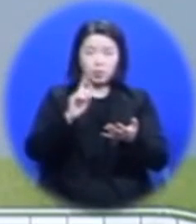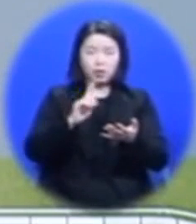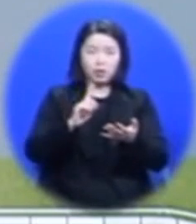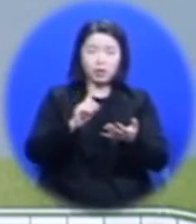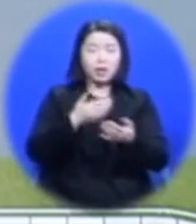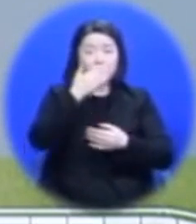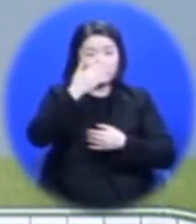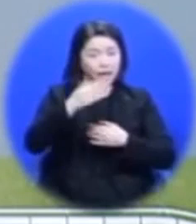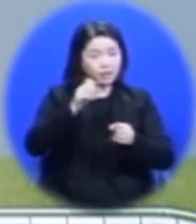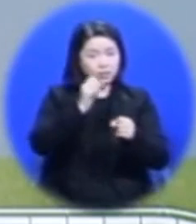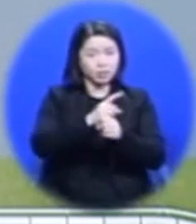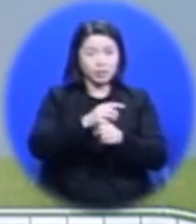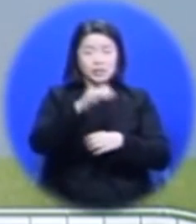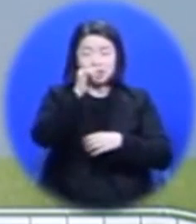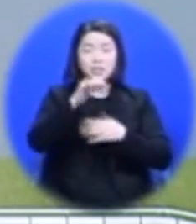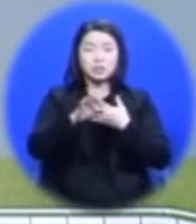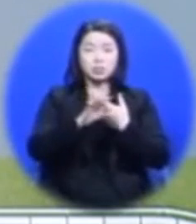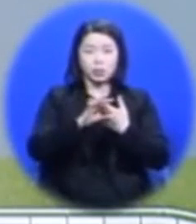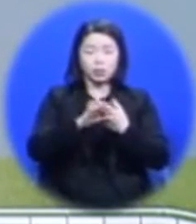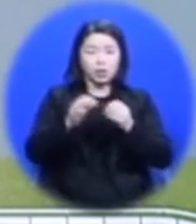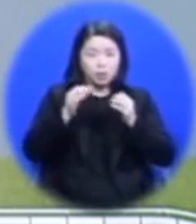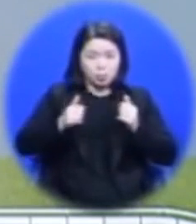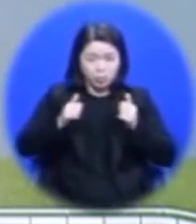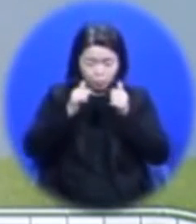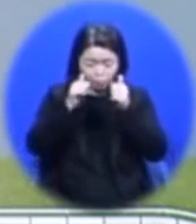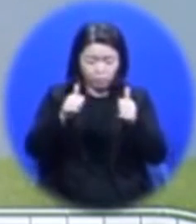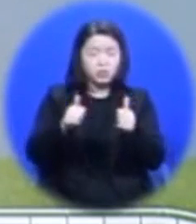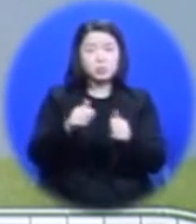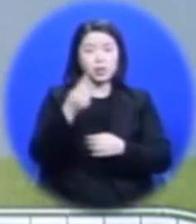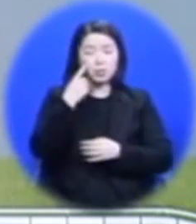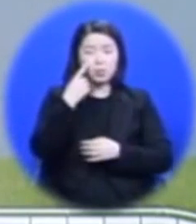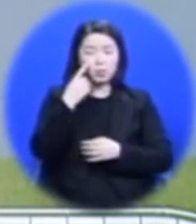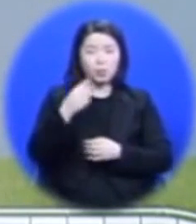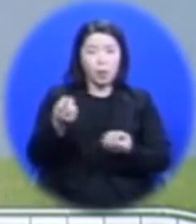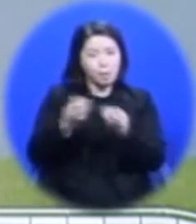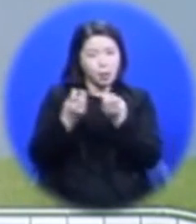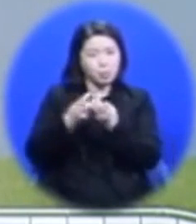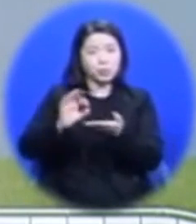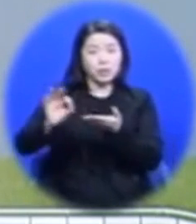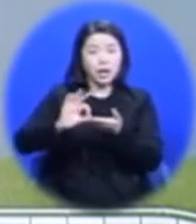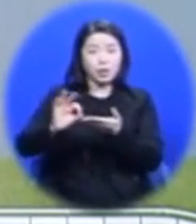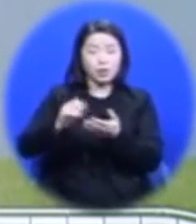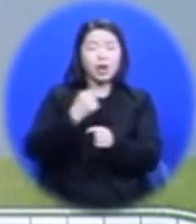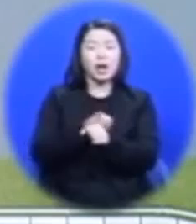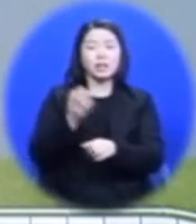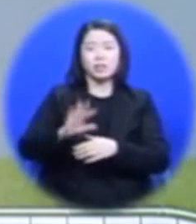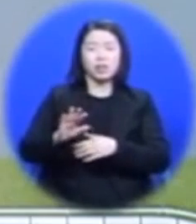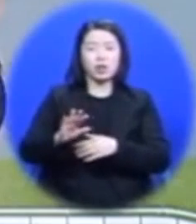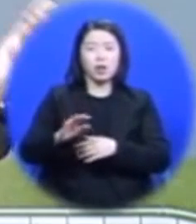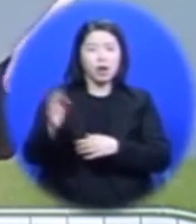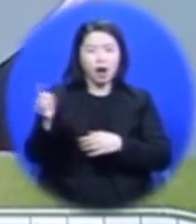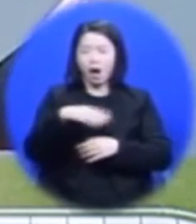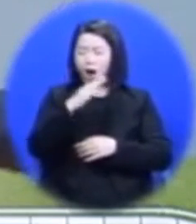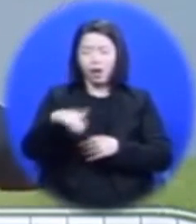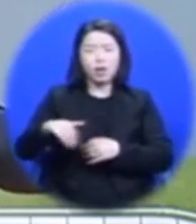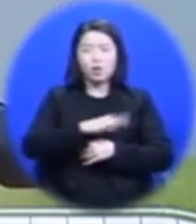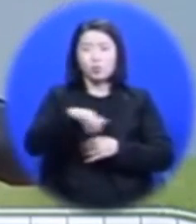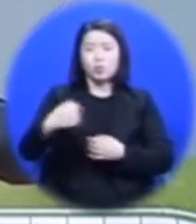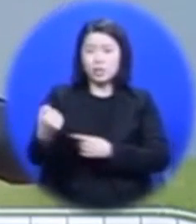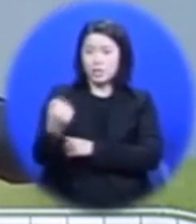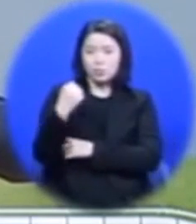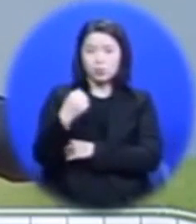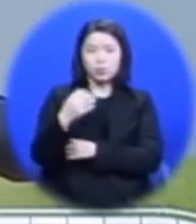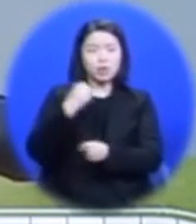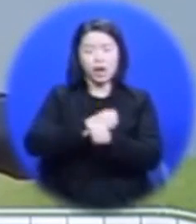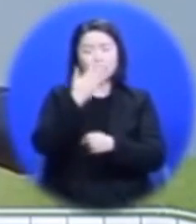뭐 가능성이 있어야 노력도 해보고 뭐 이런저런 방법도 쓰지요. 아예 우리 힘으로는 할 수가